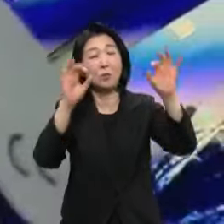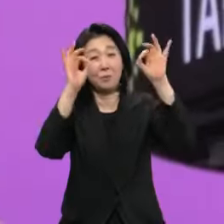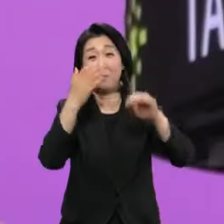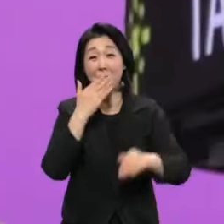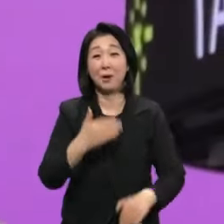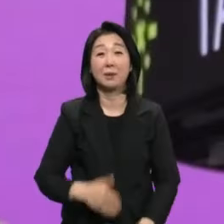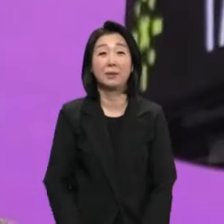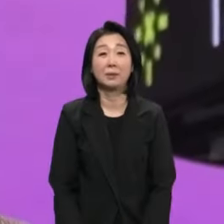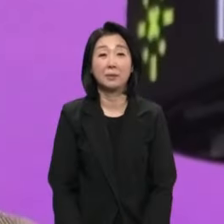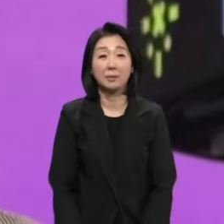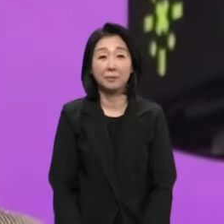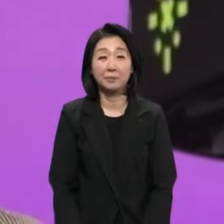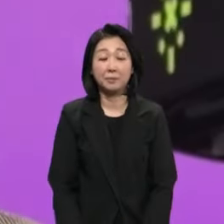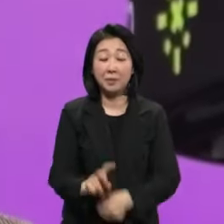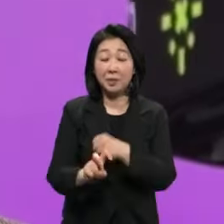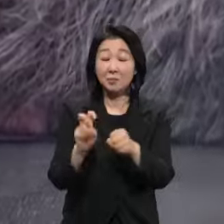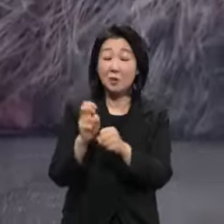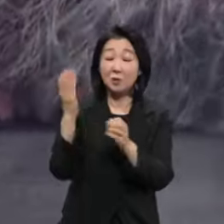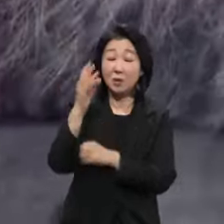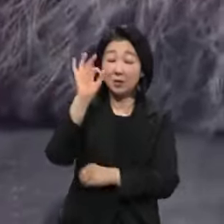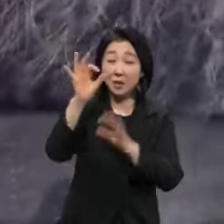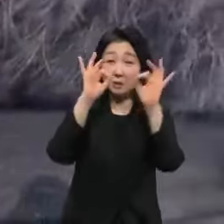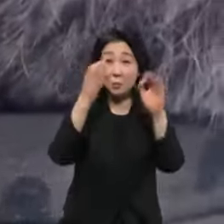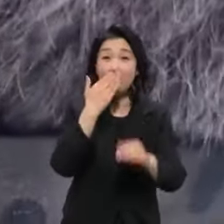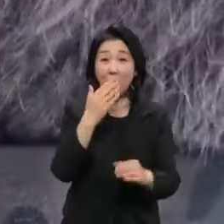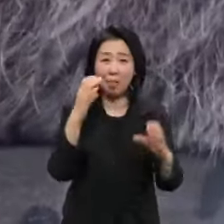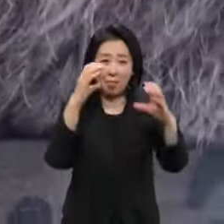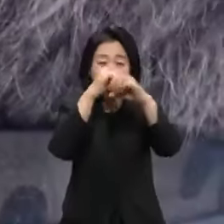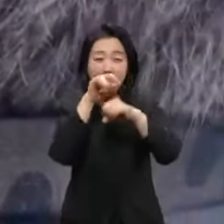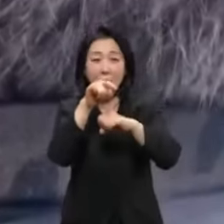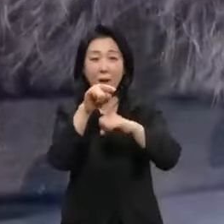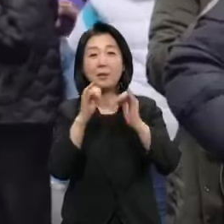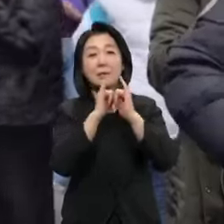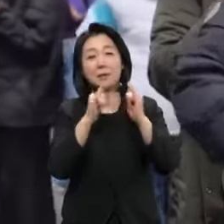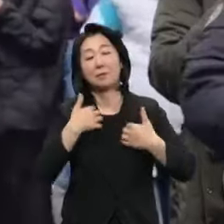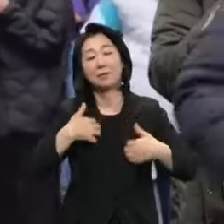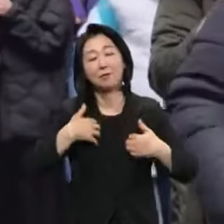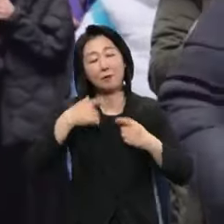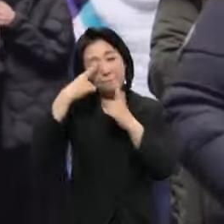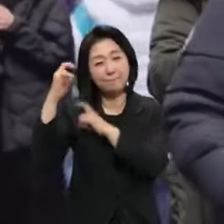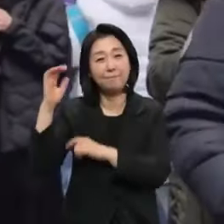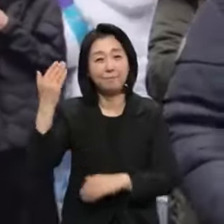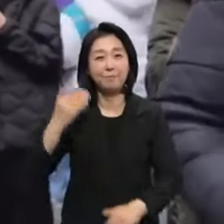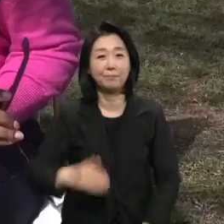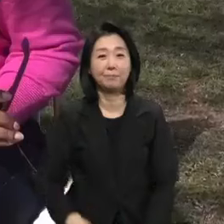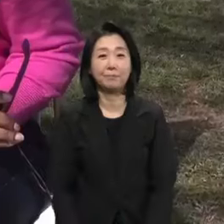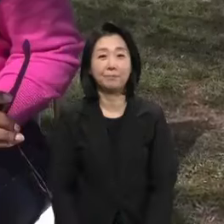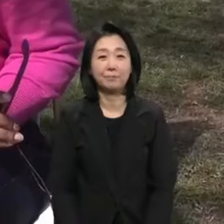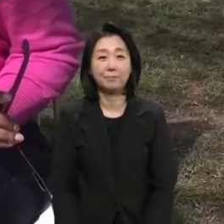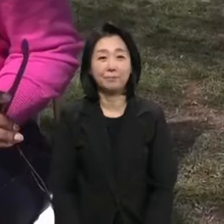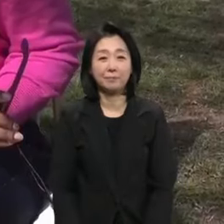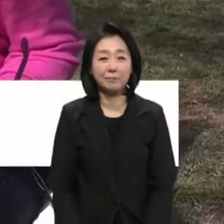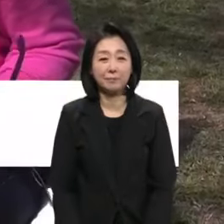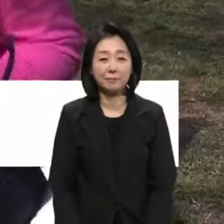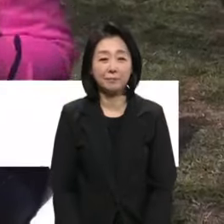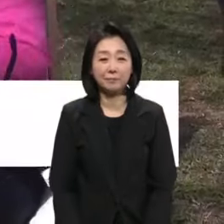관측됐습니다. 20년 후에나 다시 볼 수 있을 개기일식은 시민들에게 즐거운 추억이 됐습니다. It's